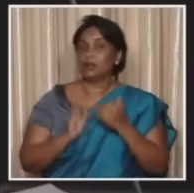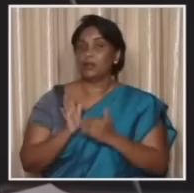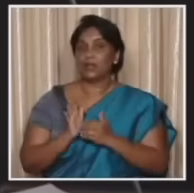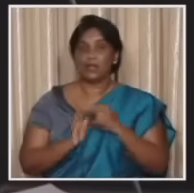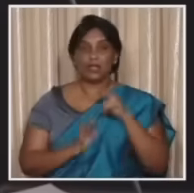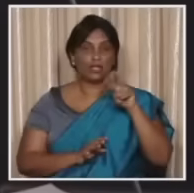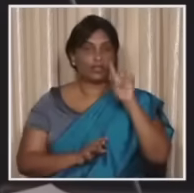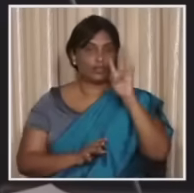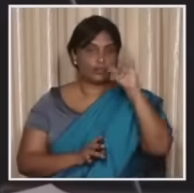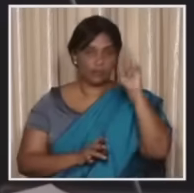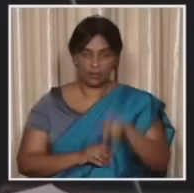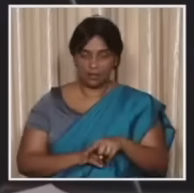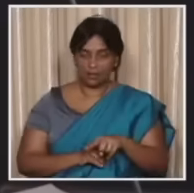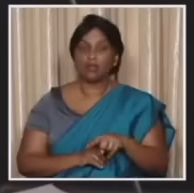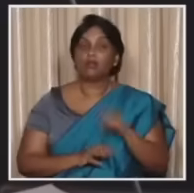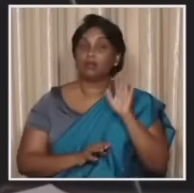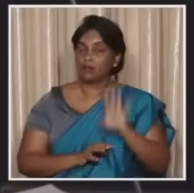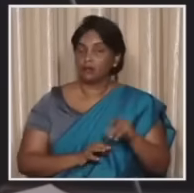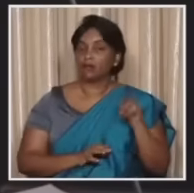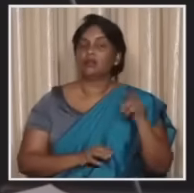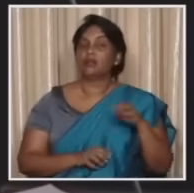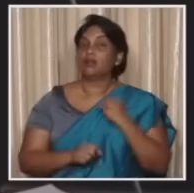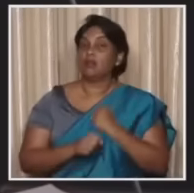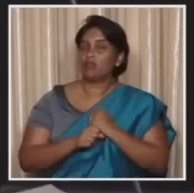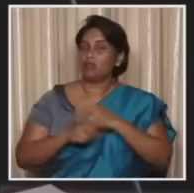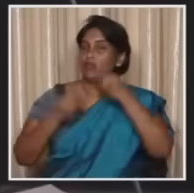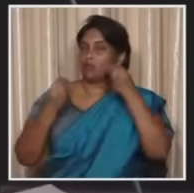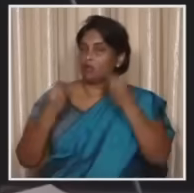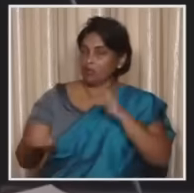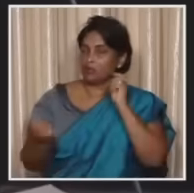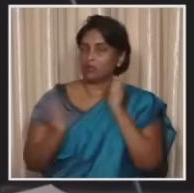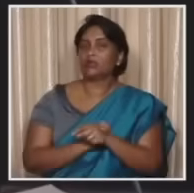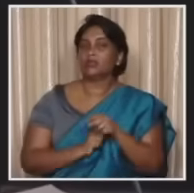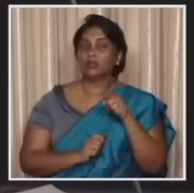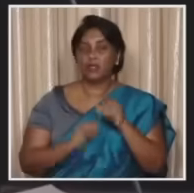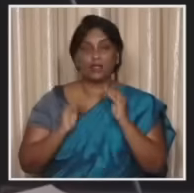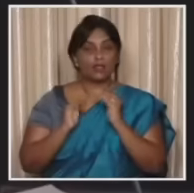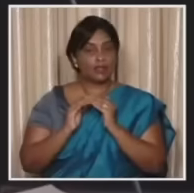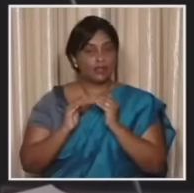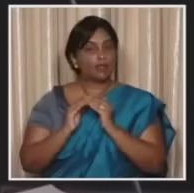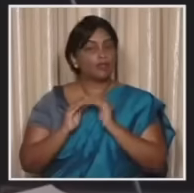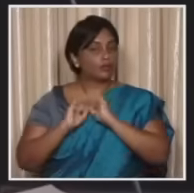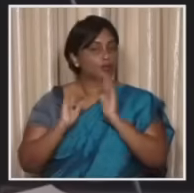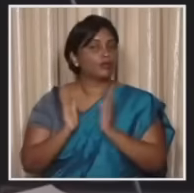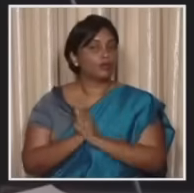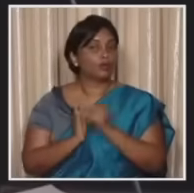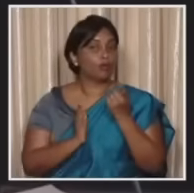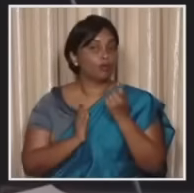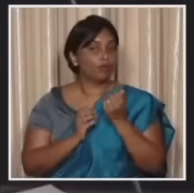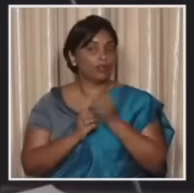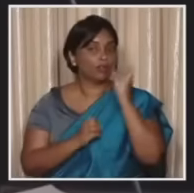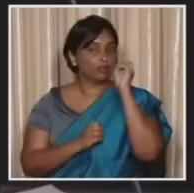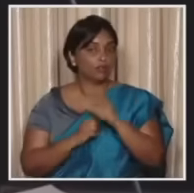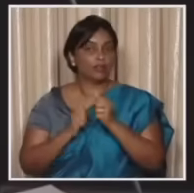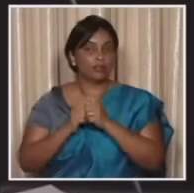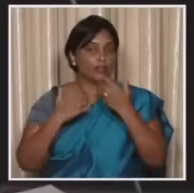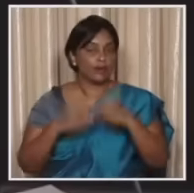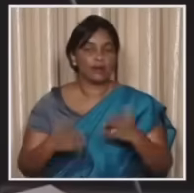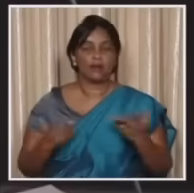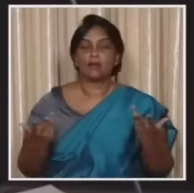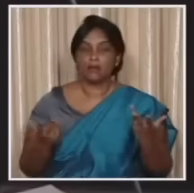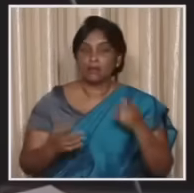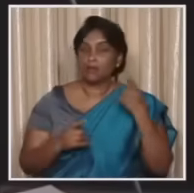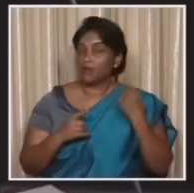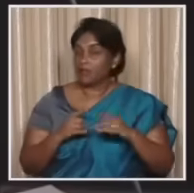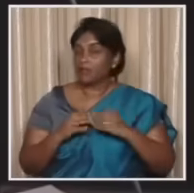මිලියන 25,000ක්. හැබැයි ආණ්ඩු පෙරලියත් එක්ක ඒ ගෙවල් ටිකට මේ මුදල් ටික දාලා ඉවර කරන්න බැරි වුණා.